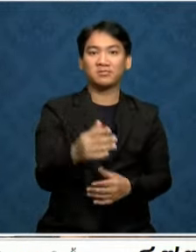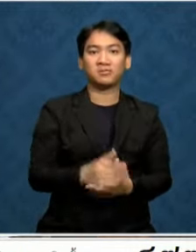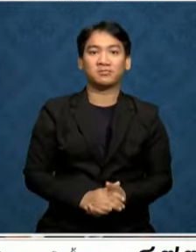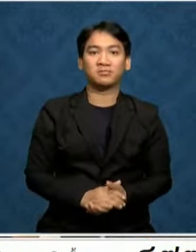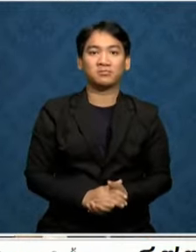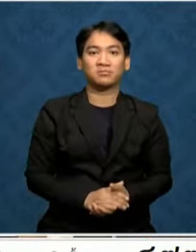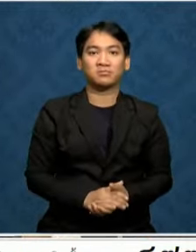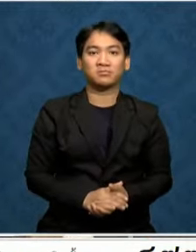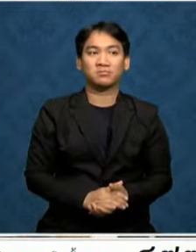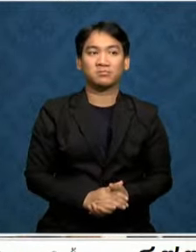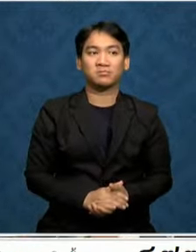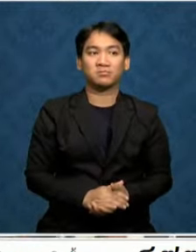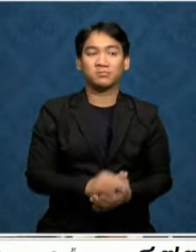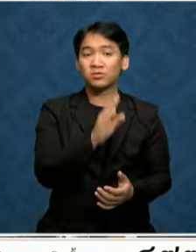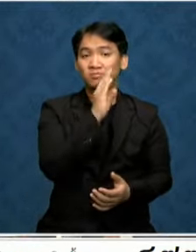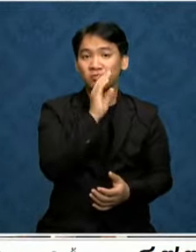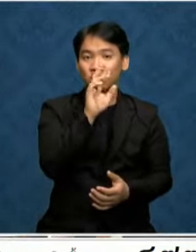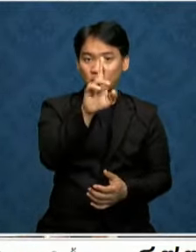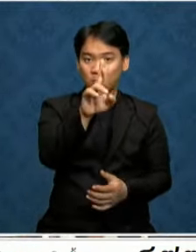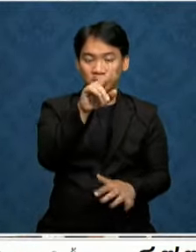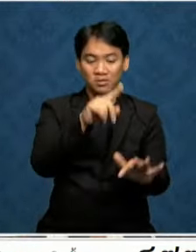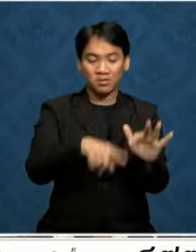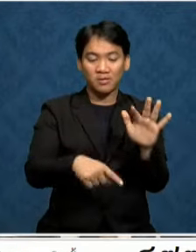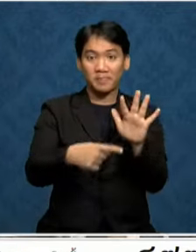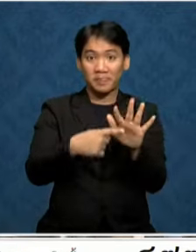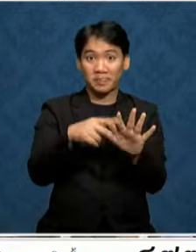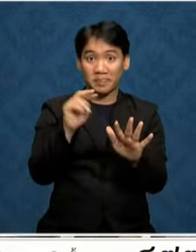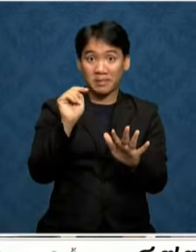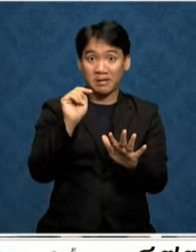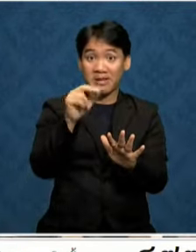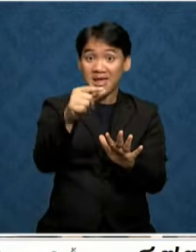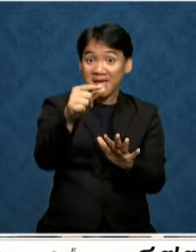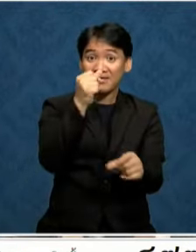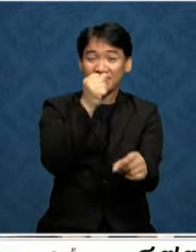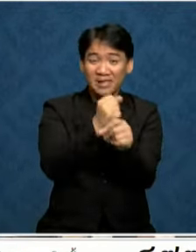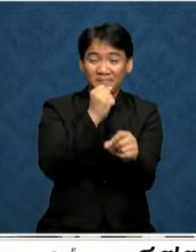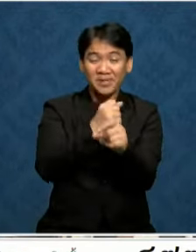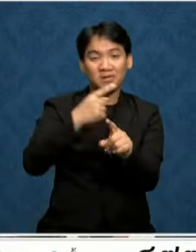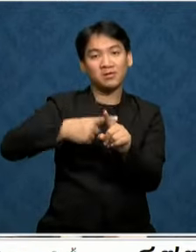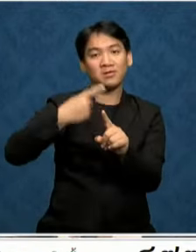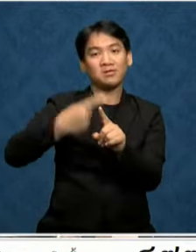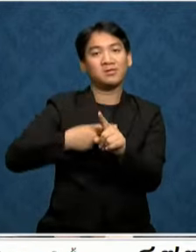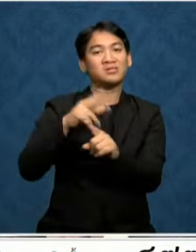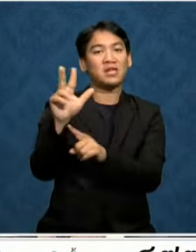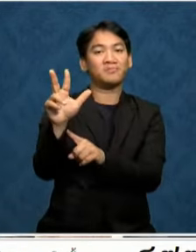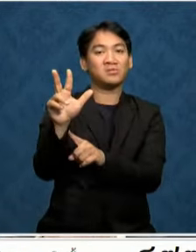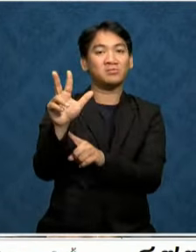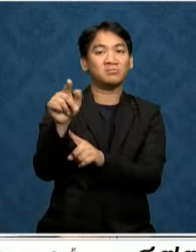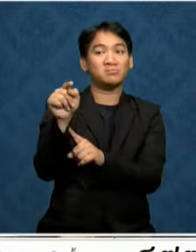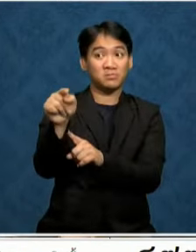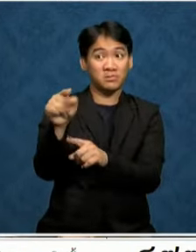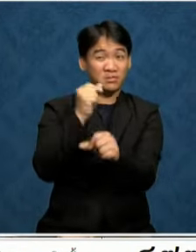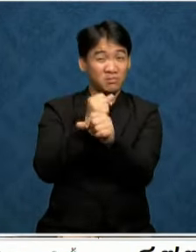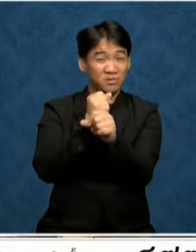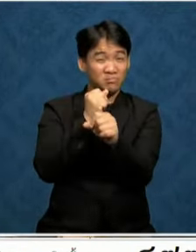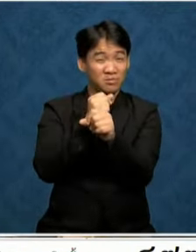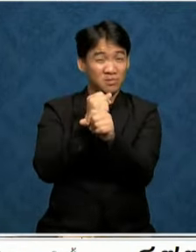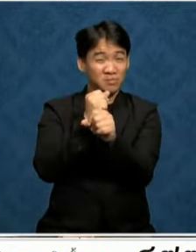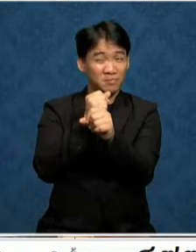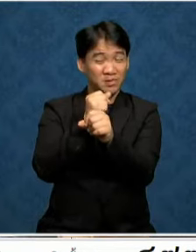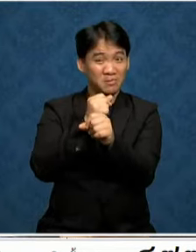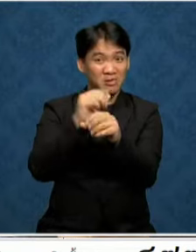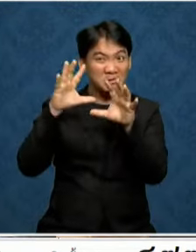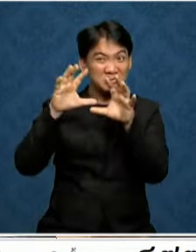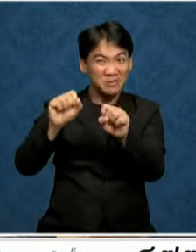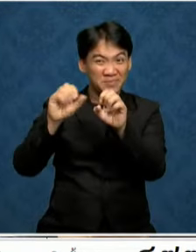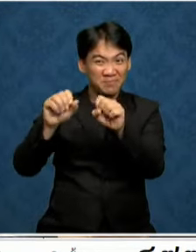ผมให้เวลาท่านนายก3เดือนครับนะครับปราบปรามให้หมดถ้าผมเห็นสักขายอยู่ตามพื้น